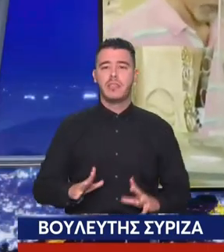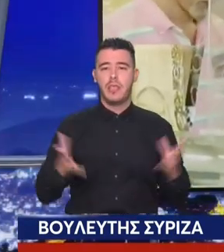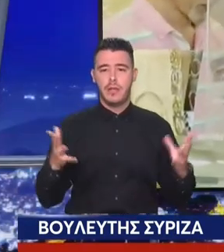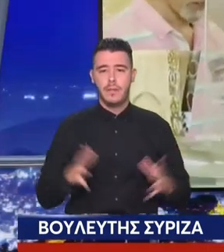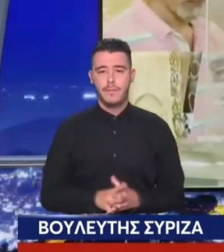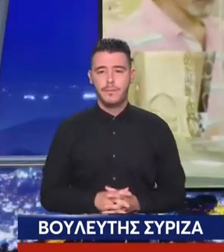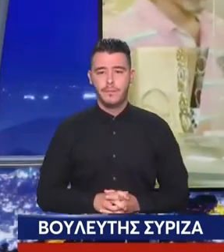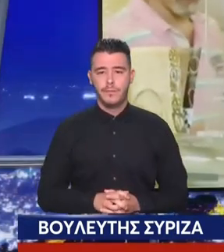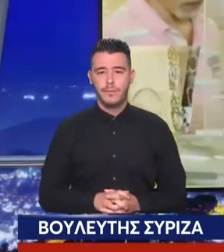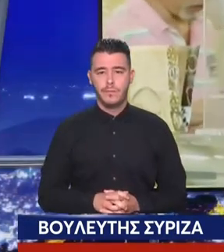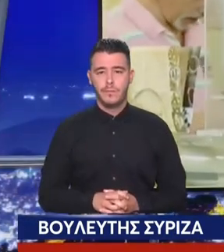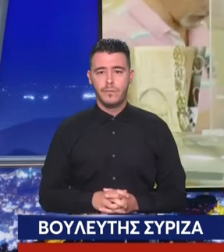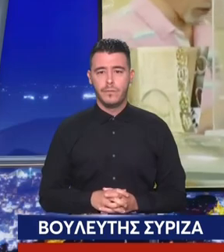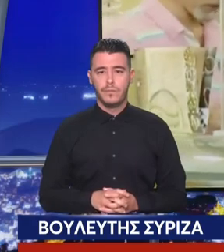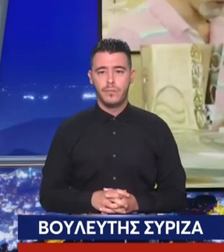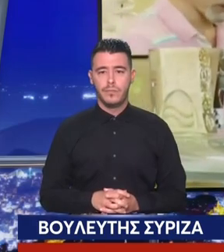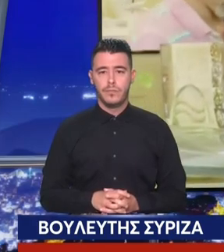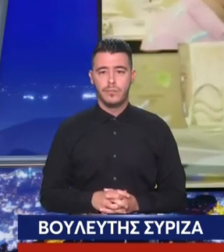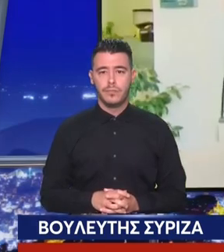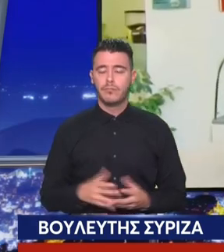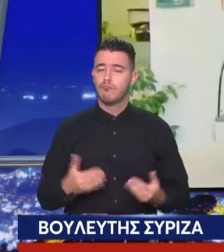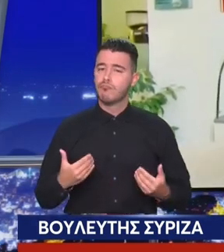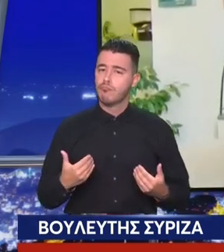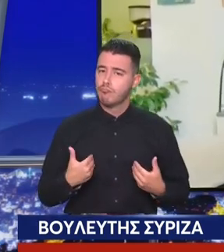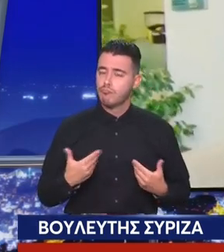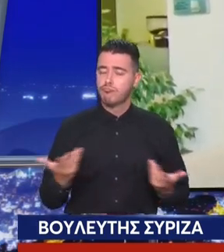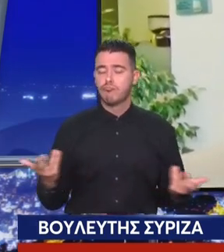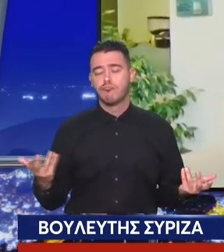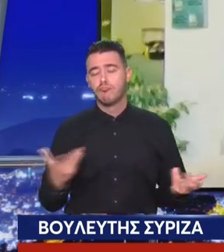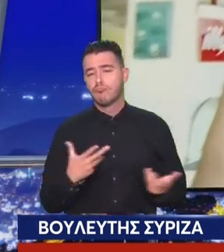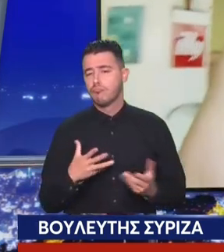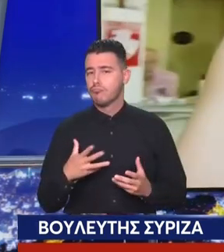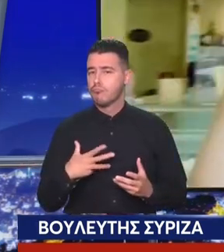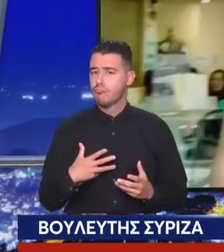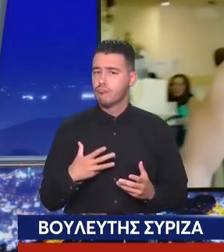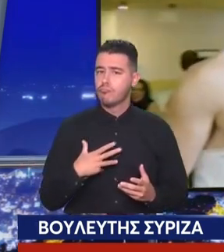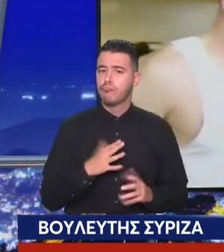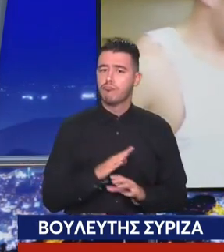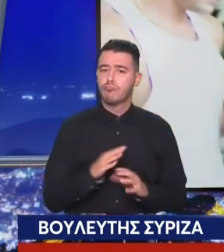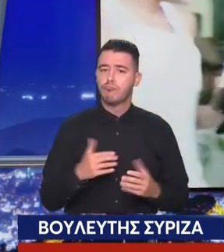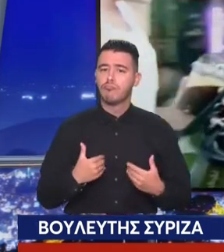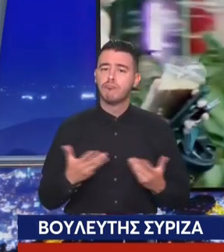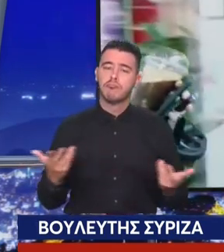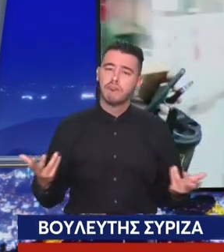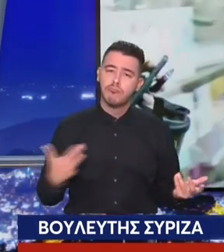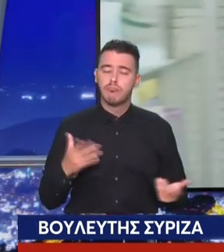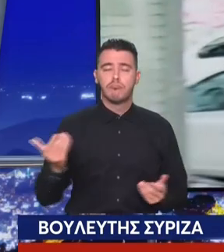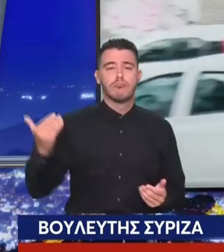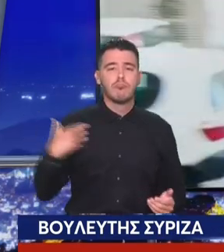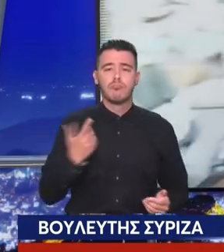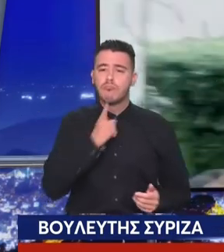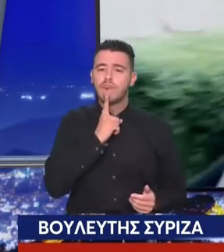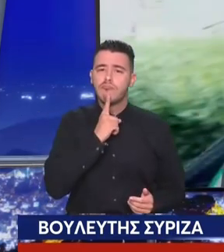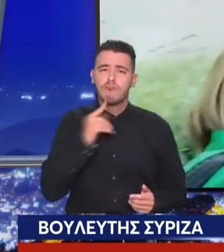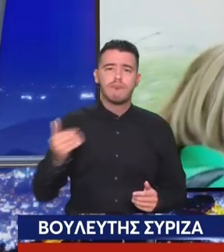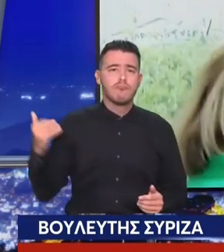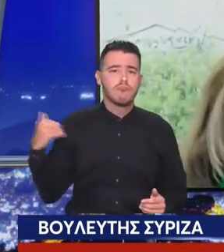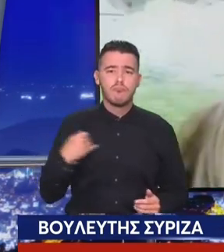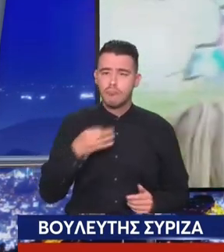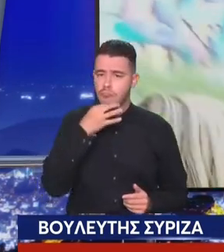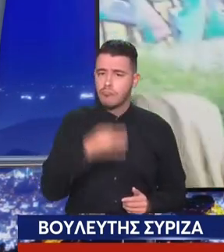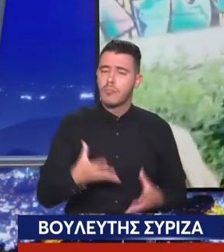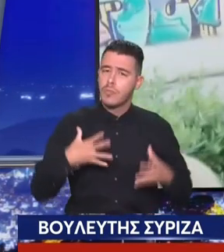πρόβλημα να αλλάζω θέσεις όταν προκύπτουν συγκλονιστικά γεγονότα. Δεν έχει προκύψει κανένα συγκλονιστικό γεγονός. Σας παραπέμπω στη θέση που διατύπωσα και πριν από τον πρώτο γύρο. Άρα